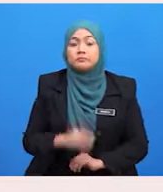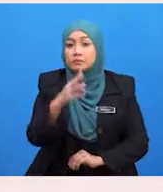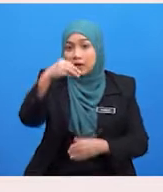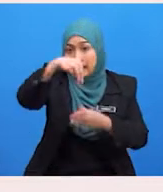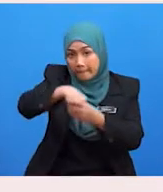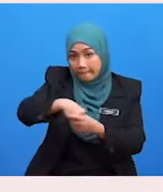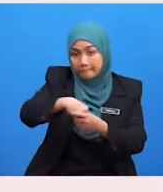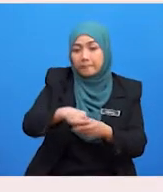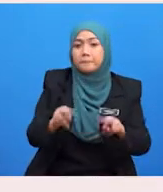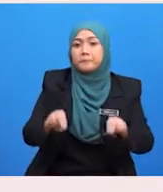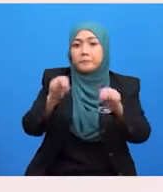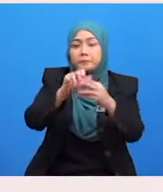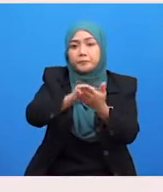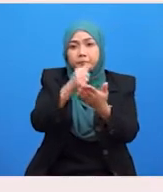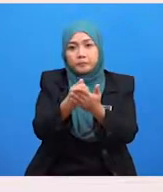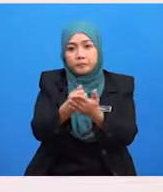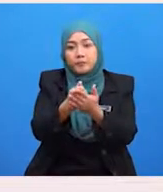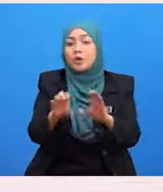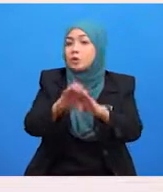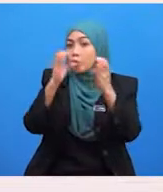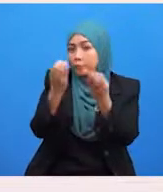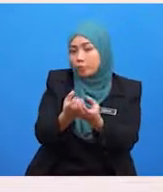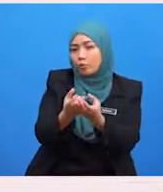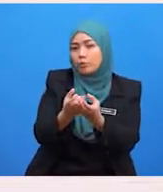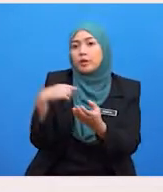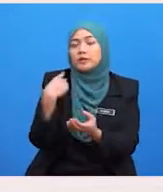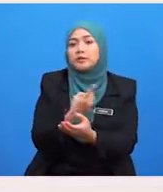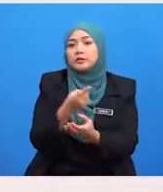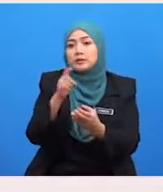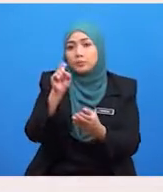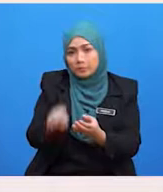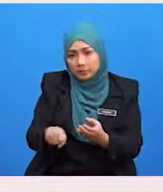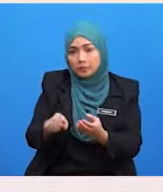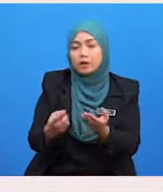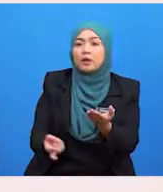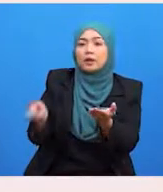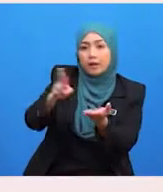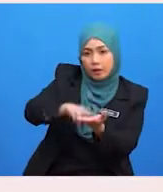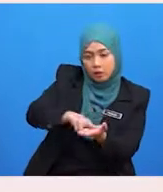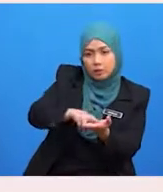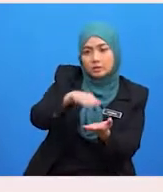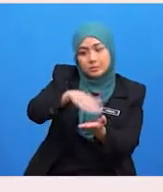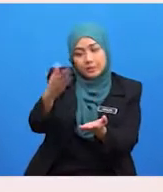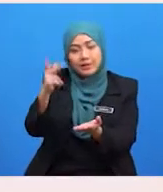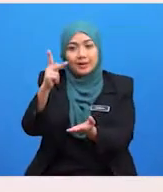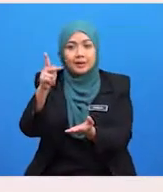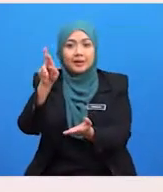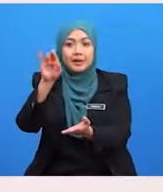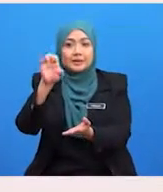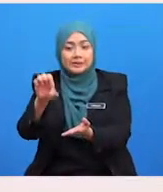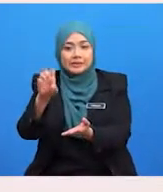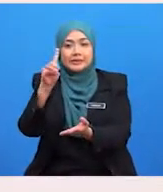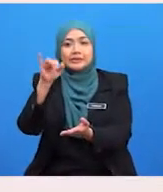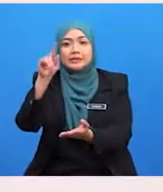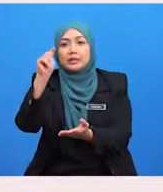Manakala dalam akaun susut nilai terkumpul kenderaan, kita akan rekod di sebelah kredit dengan butiran